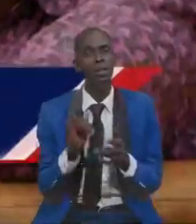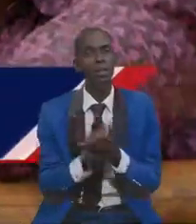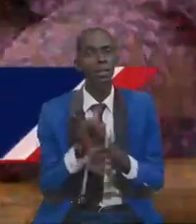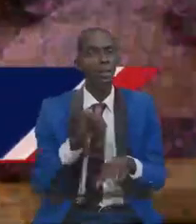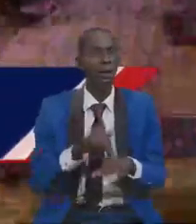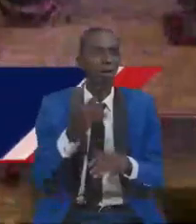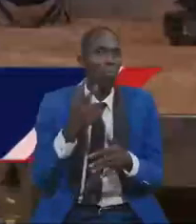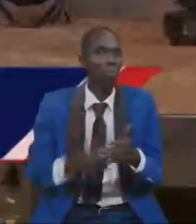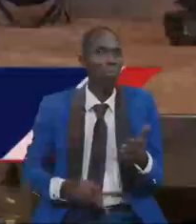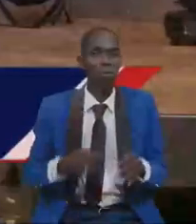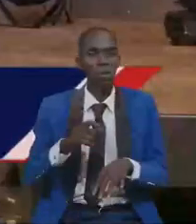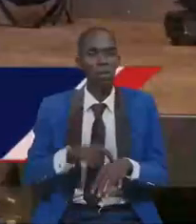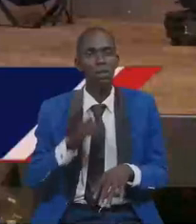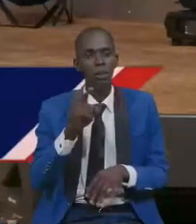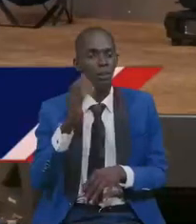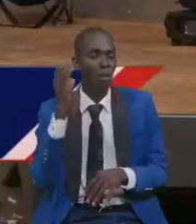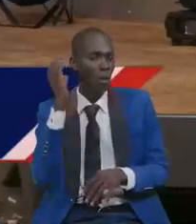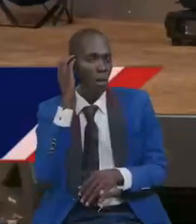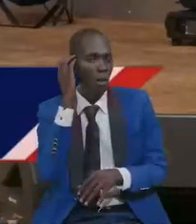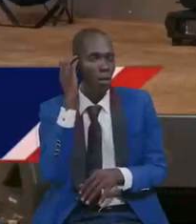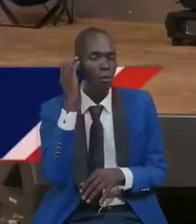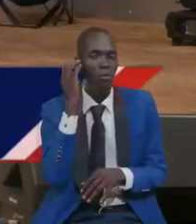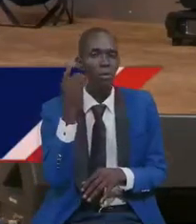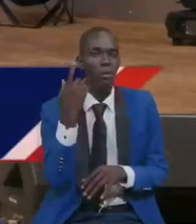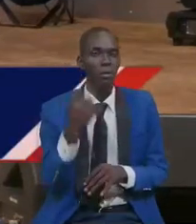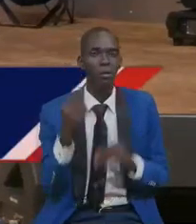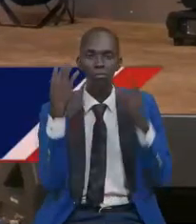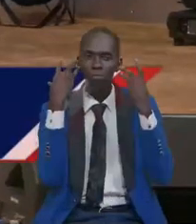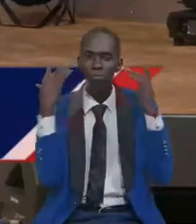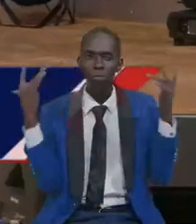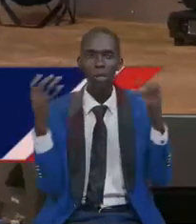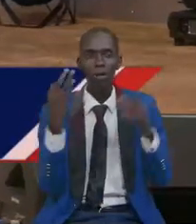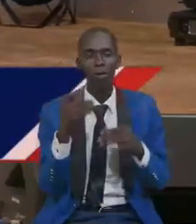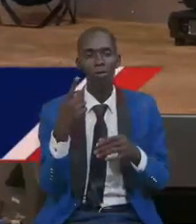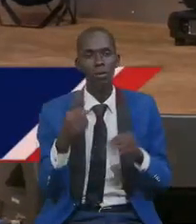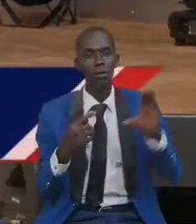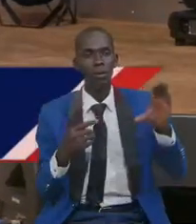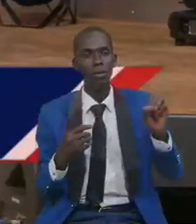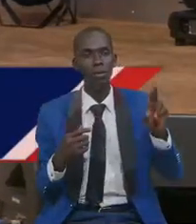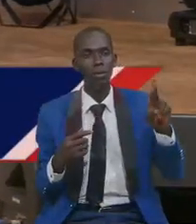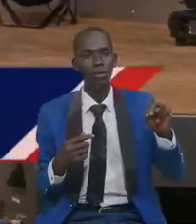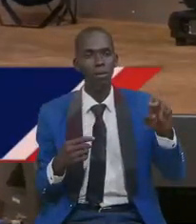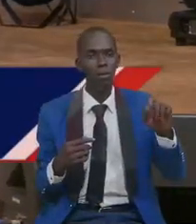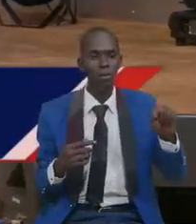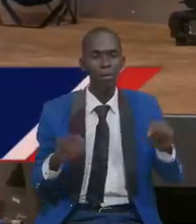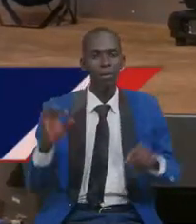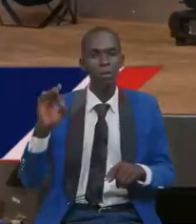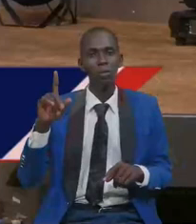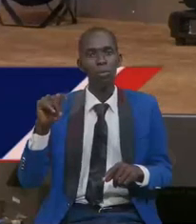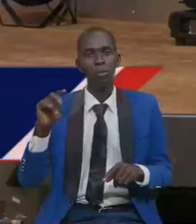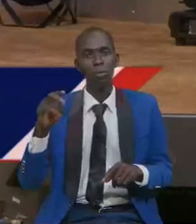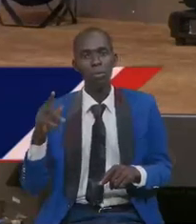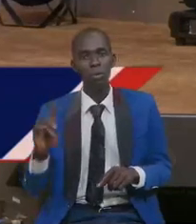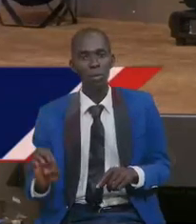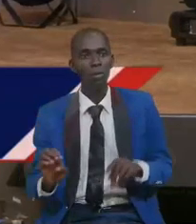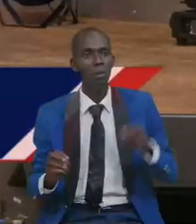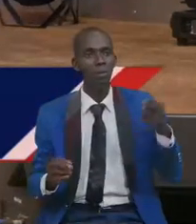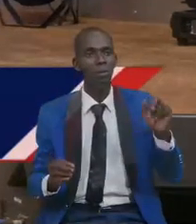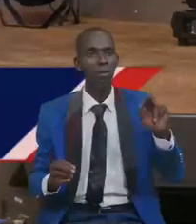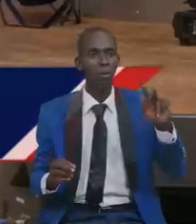vous entendrez le son de la trompette, du chalumeau, de la guitare, de la sambuque,